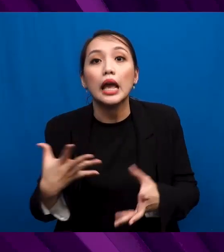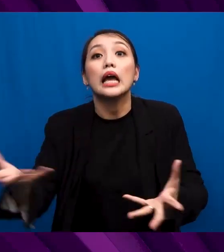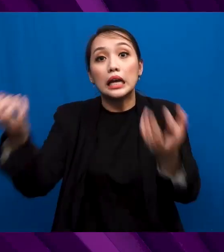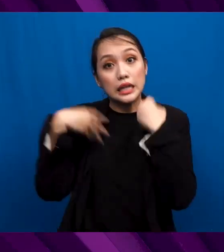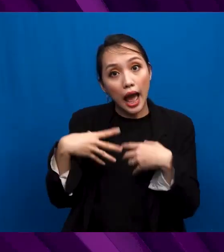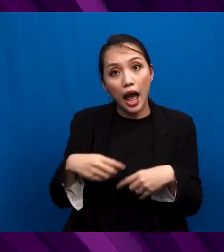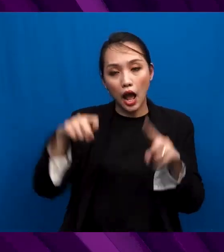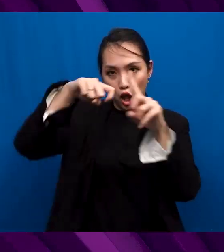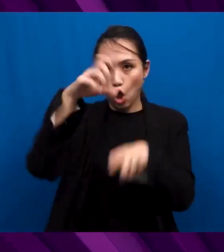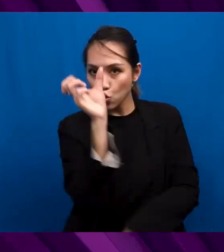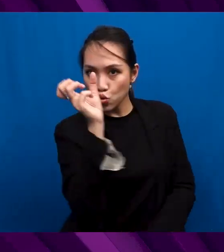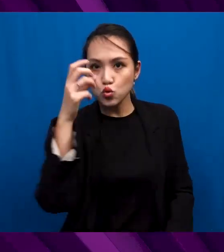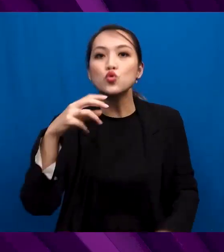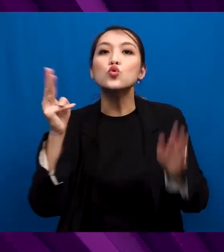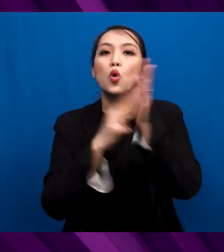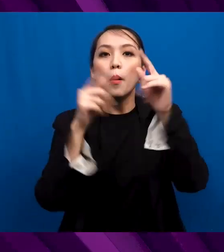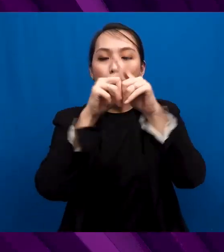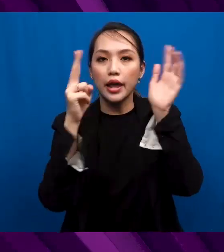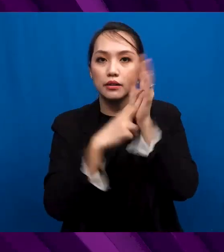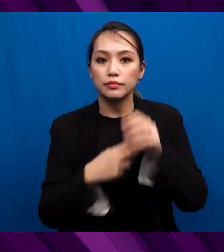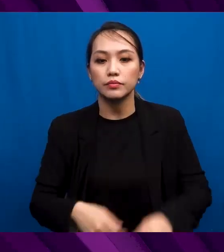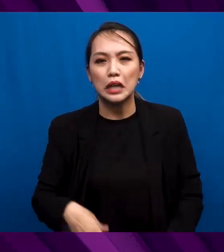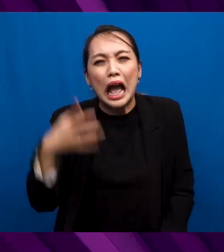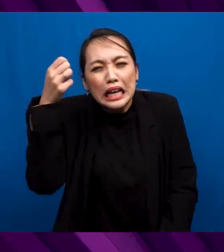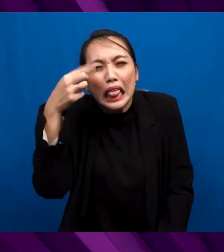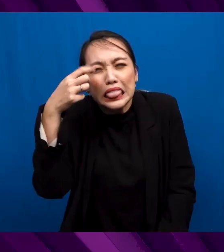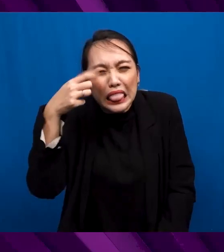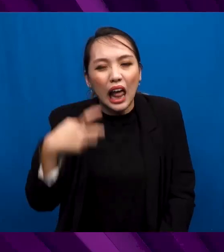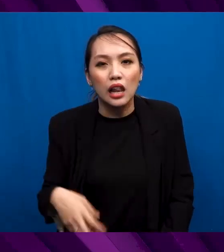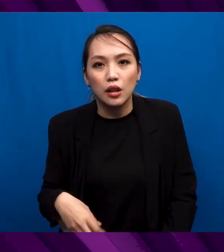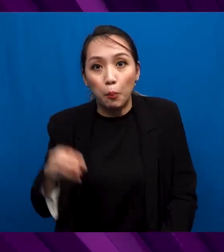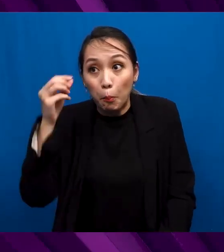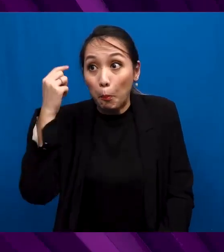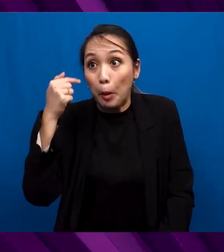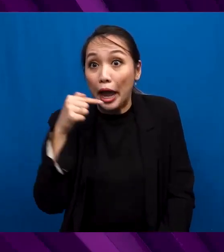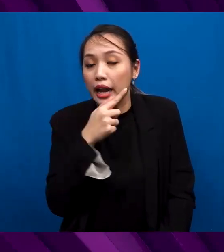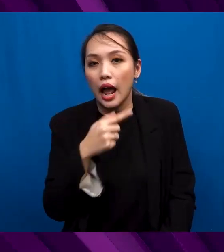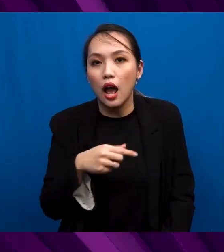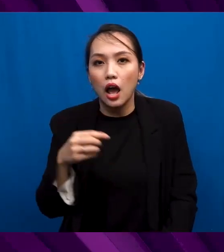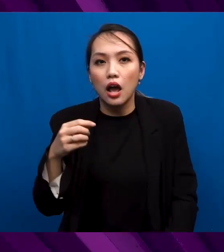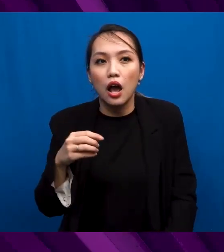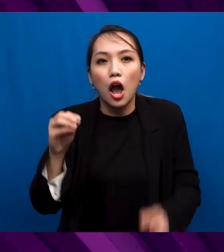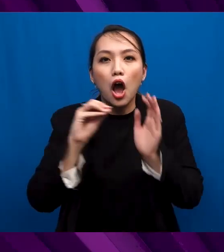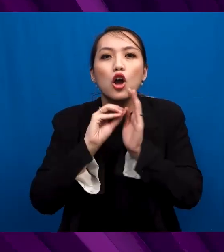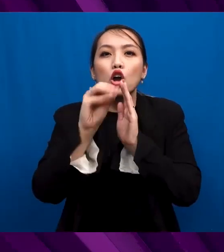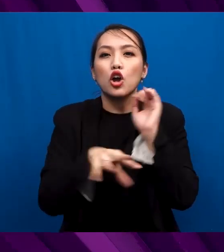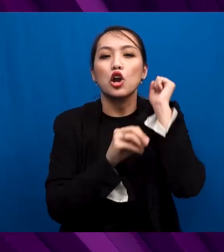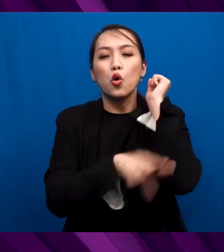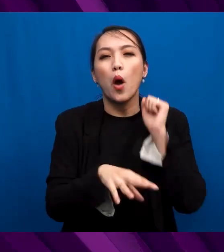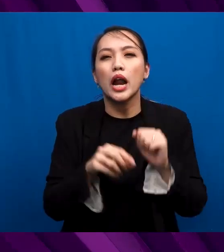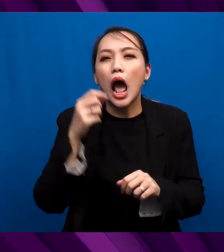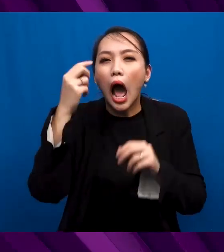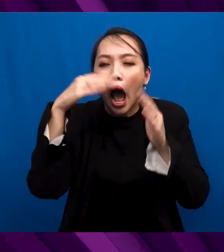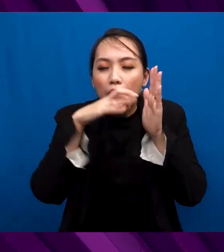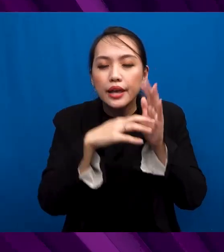sakit mata, itu gatal merah keluar cairannya dan itu merah menular. Di dalam nama Yesus saat ini juga Tuhan